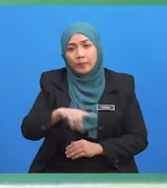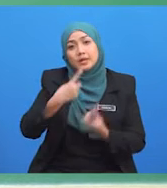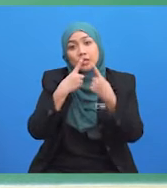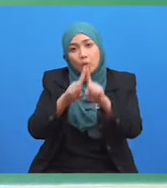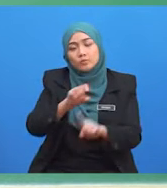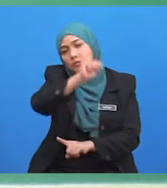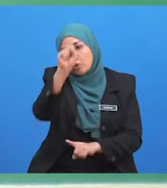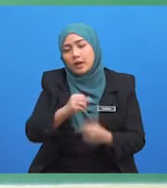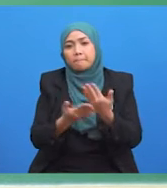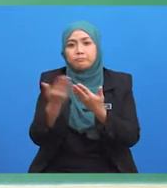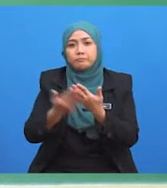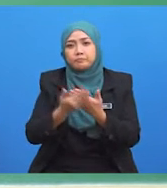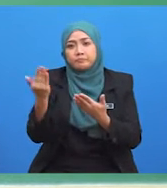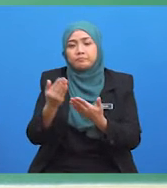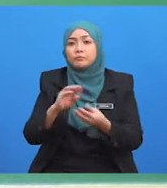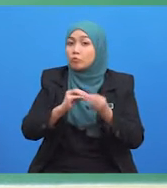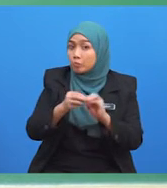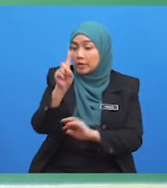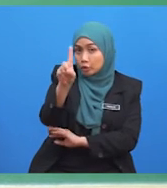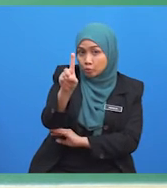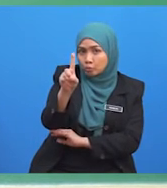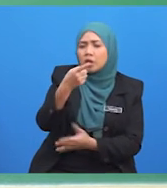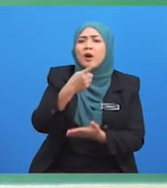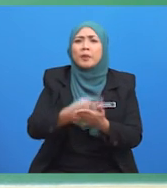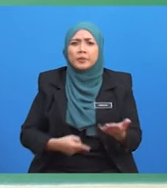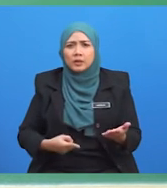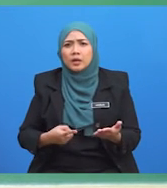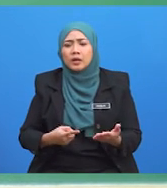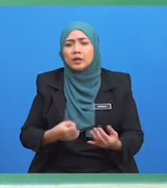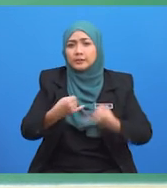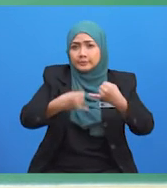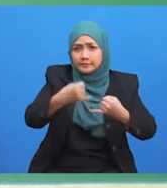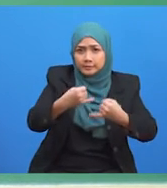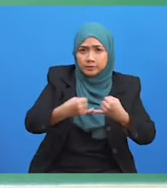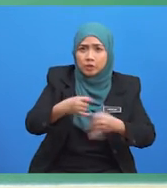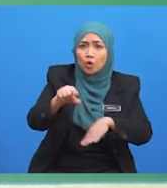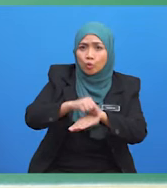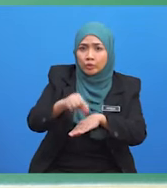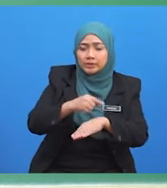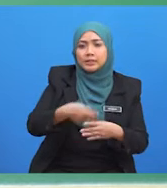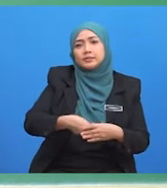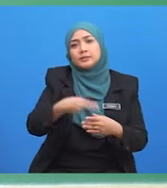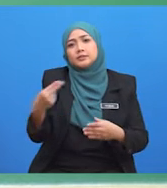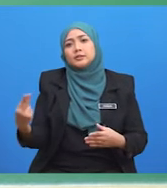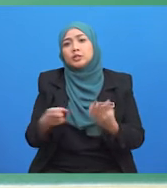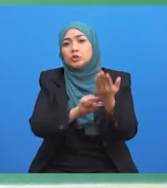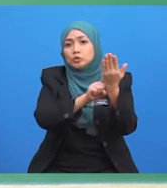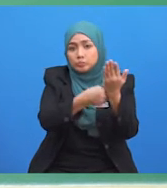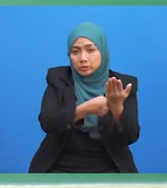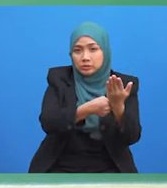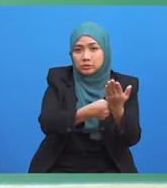mudah. Soalan pertama, apakah industri yang menggunakan hasil sumber semula